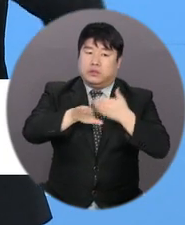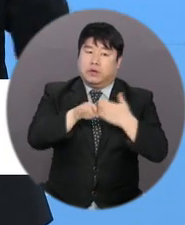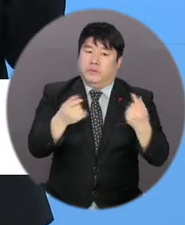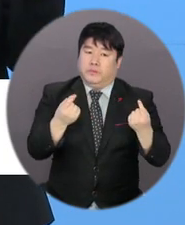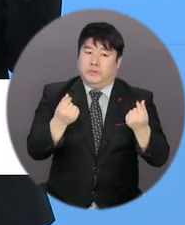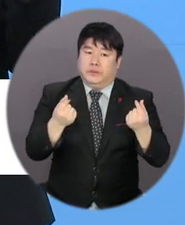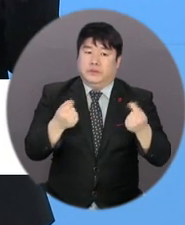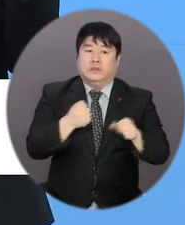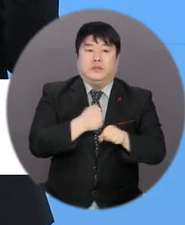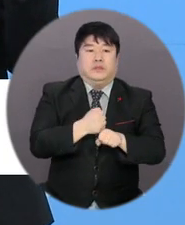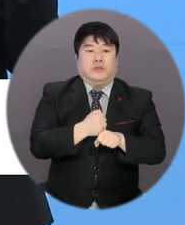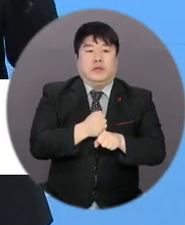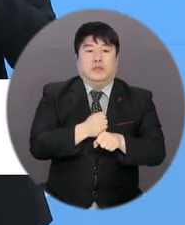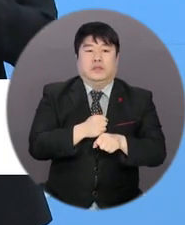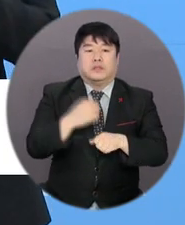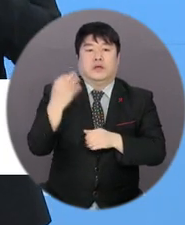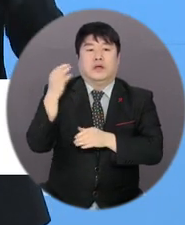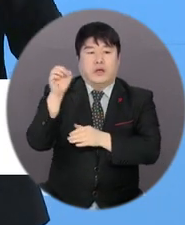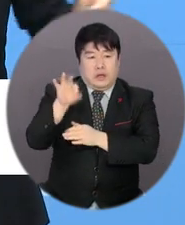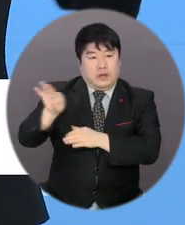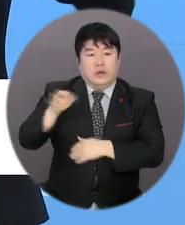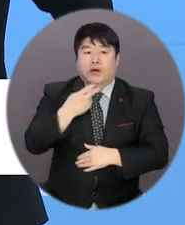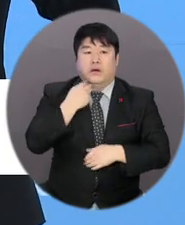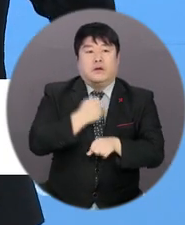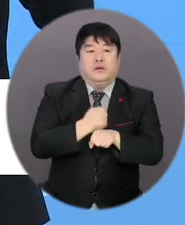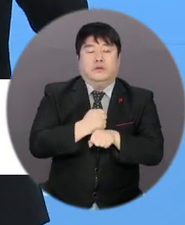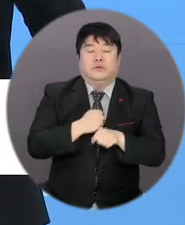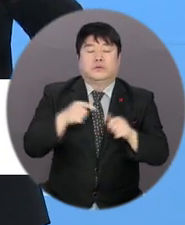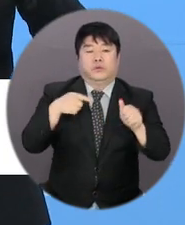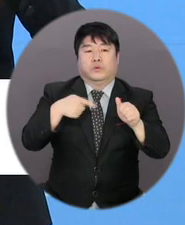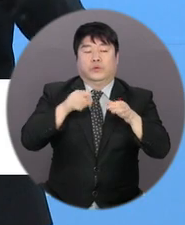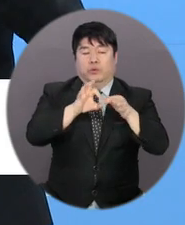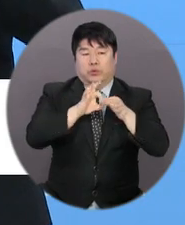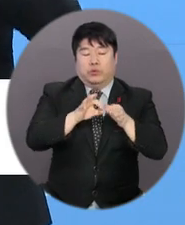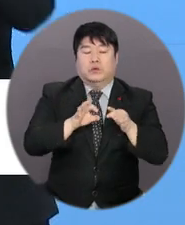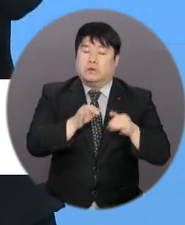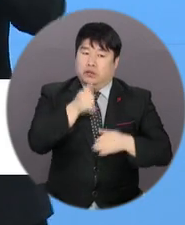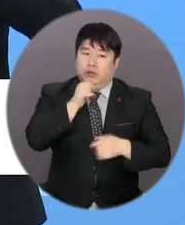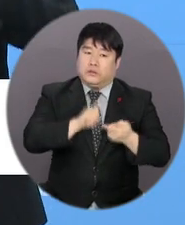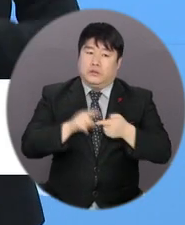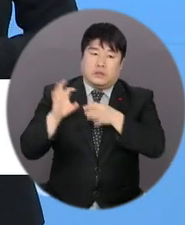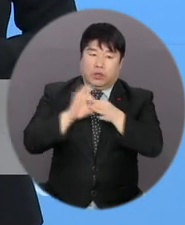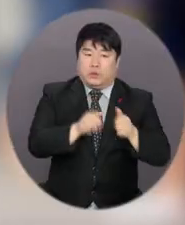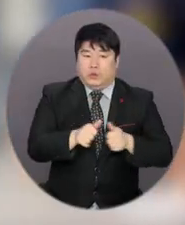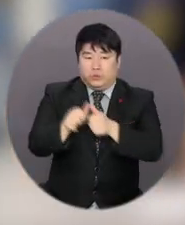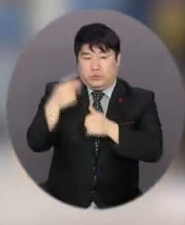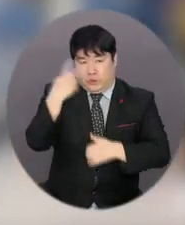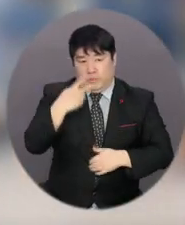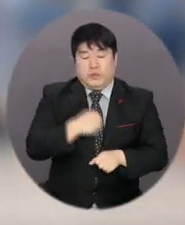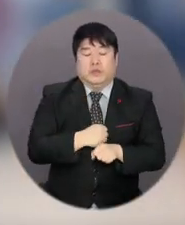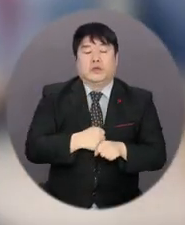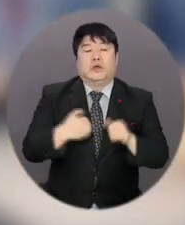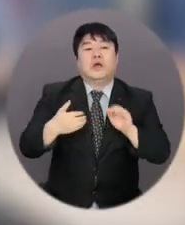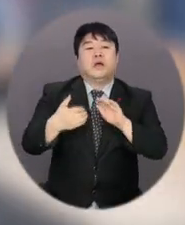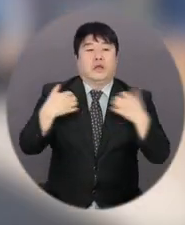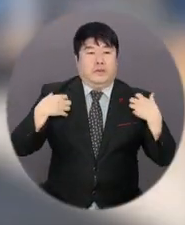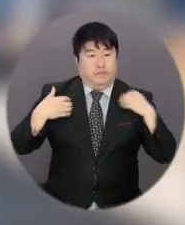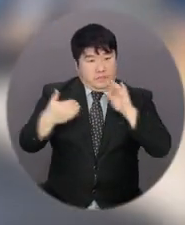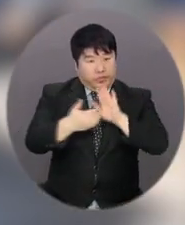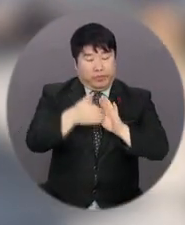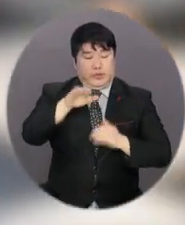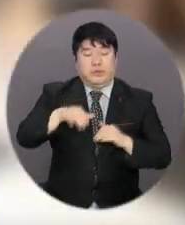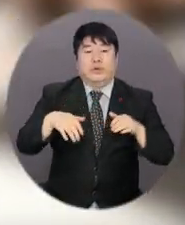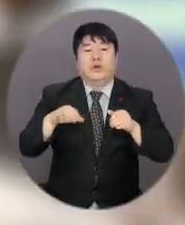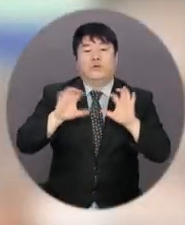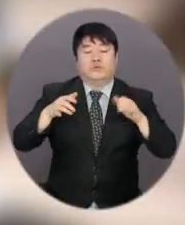유사한 비인가 교육시설이라든지 이런 데하고 연관성이 있는지는 계속 추적 검사 중에 있습니다. 방역당국은 국제학교발